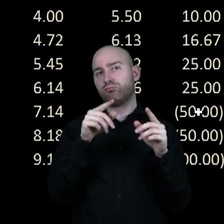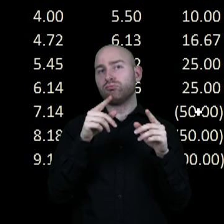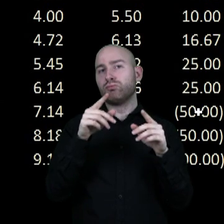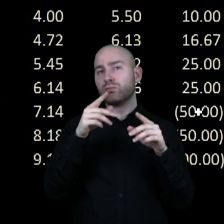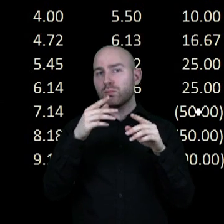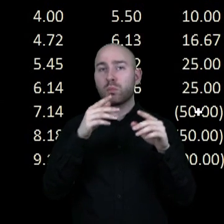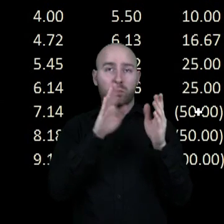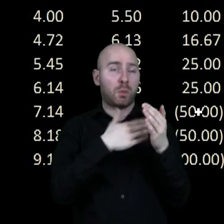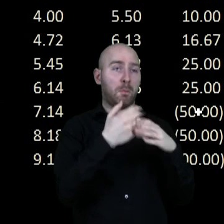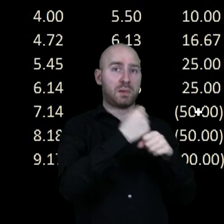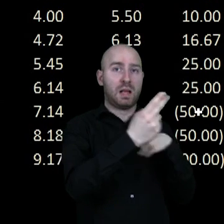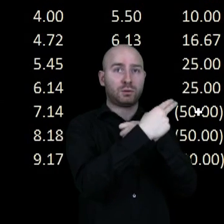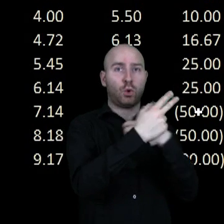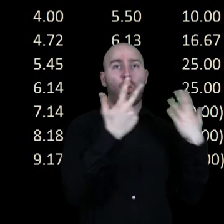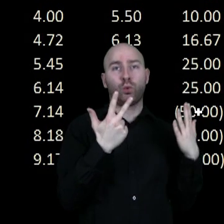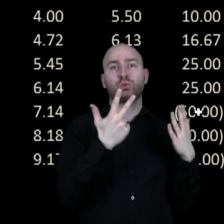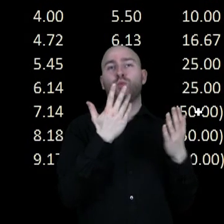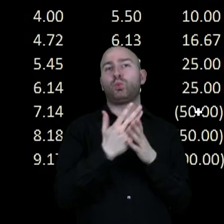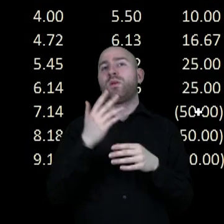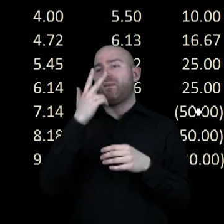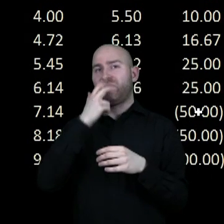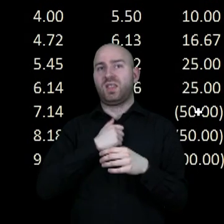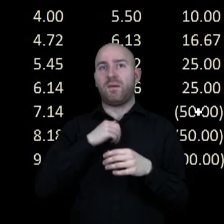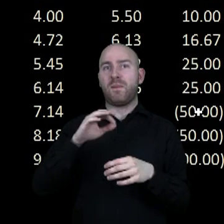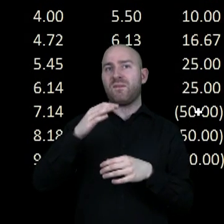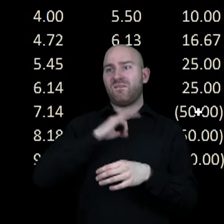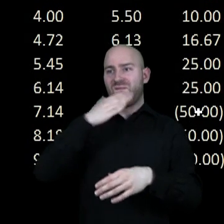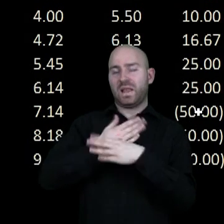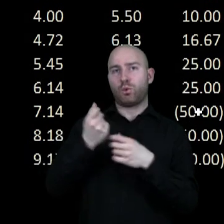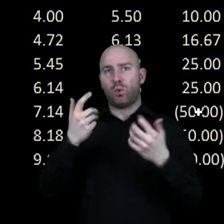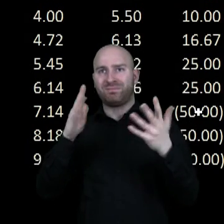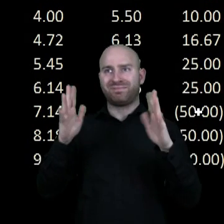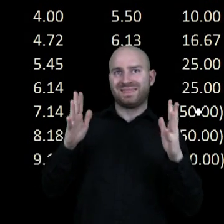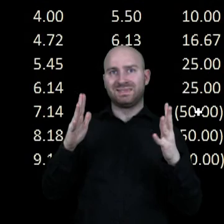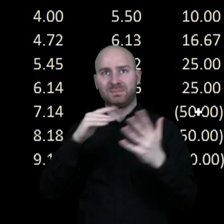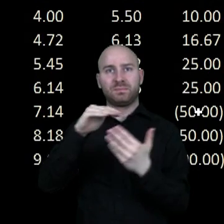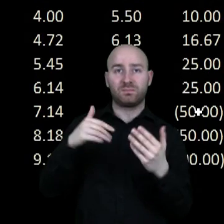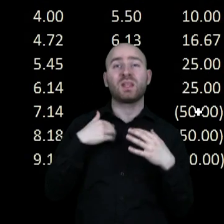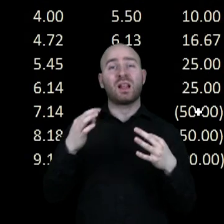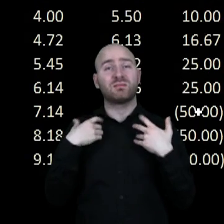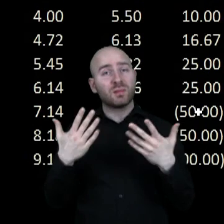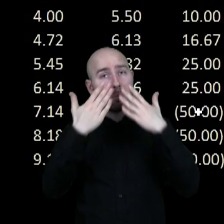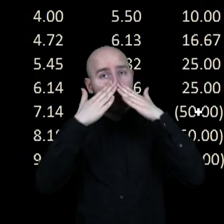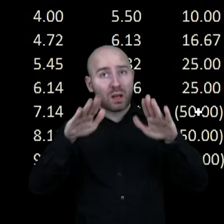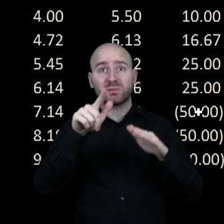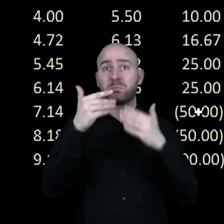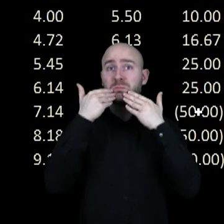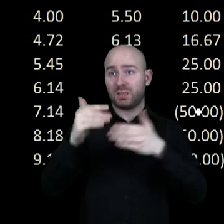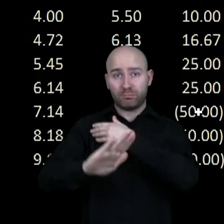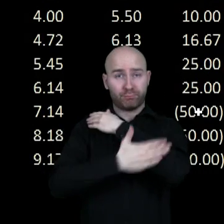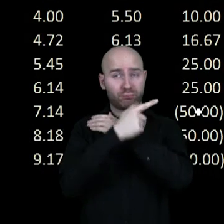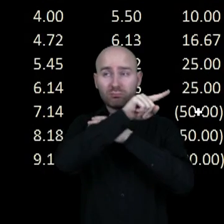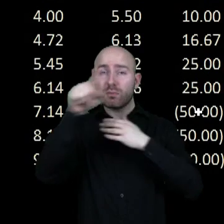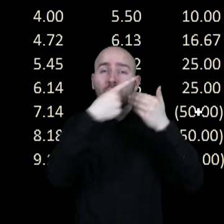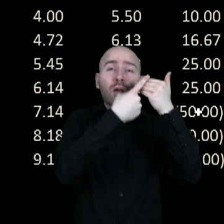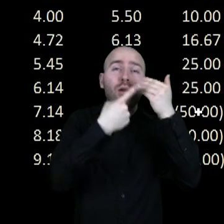dalsze zwiększenie nakładów wręcz torpeduje nasze przedsięwzięcie. Chciałem pokazać, co można